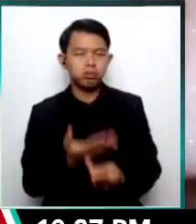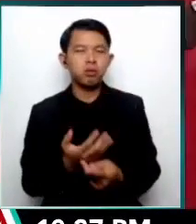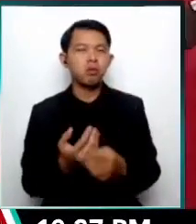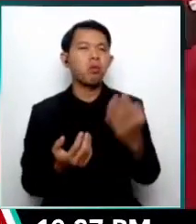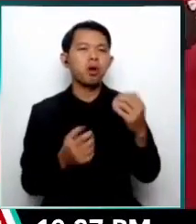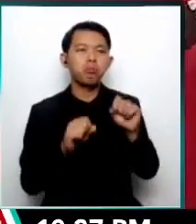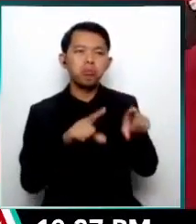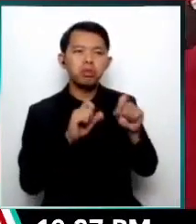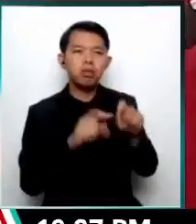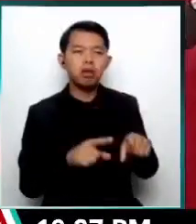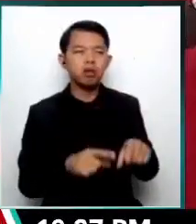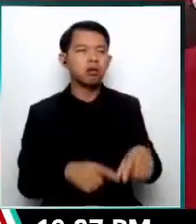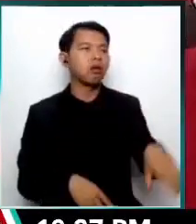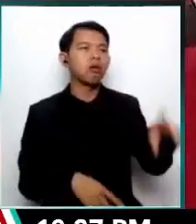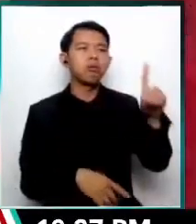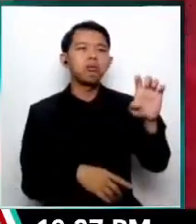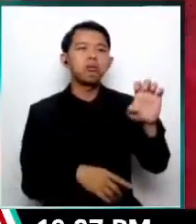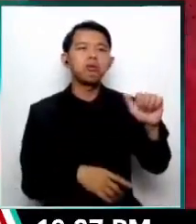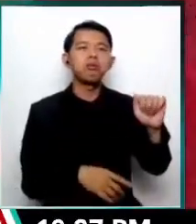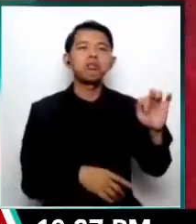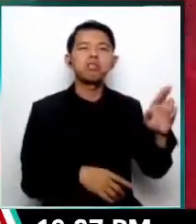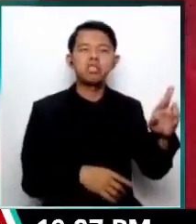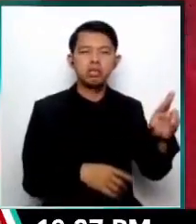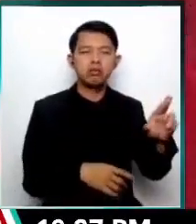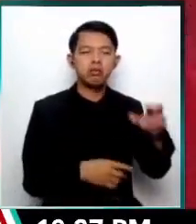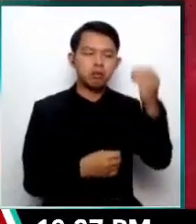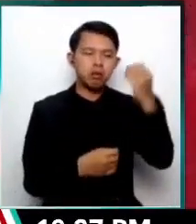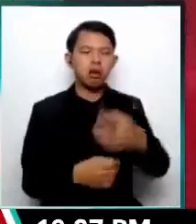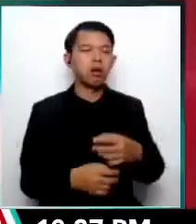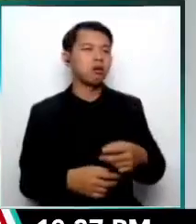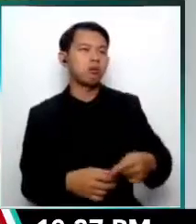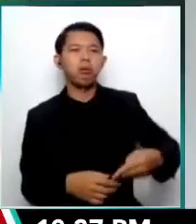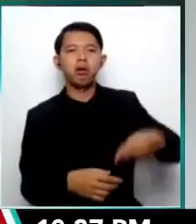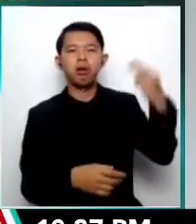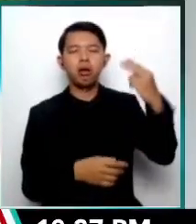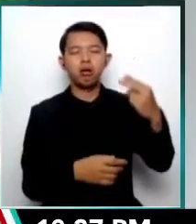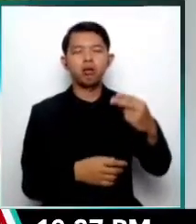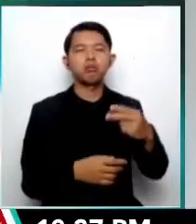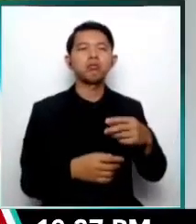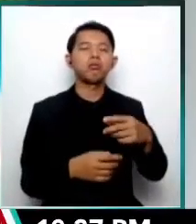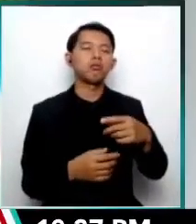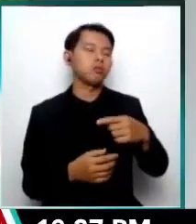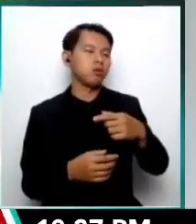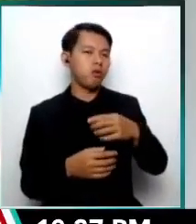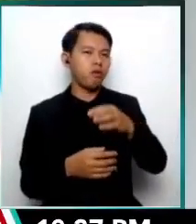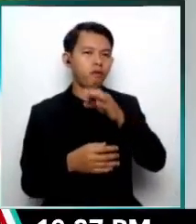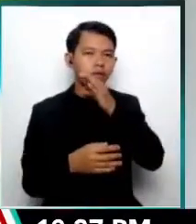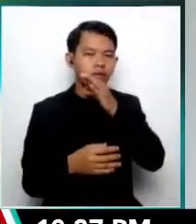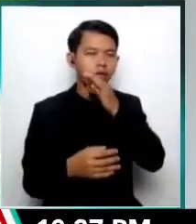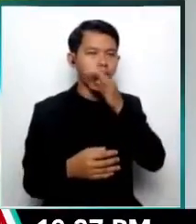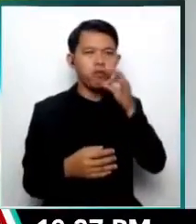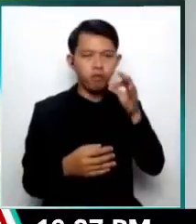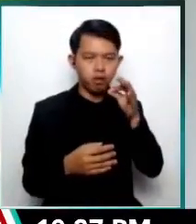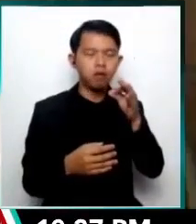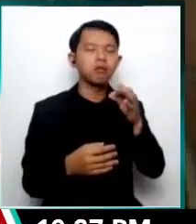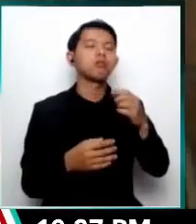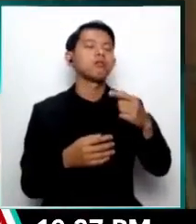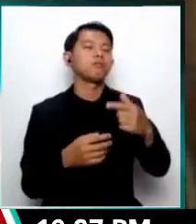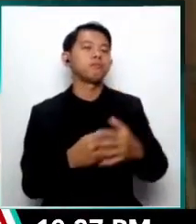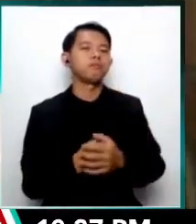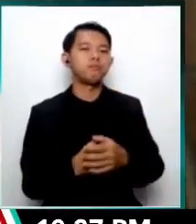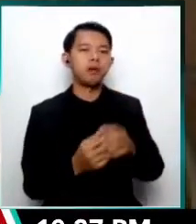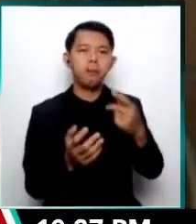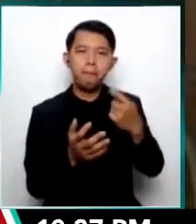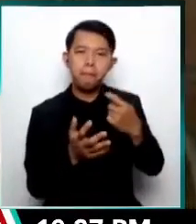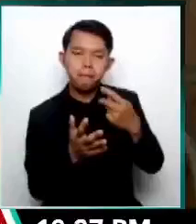mga dealer tumaas ang farm gate price, lalo na ngayong magpapasko. Pero sabi ng Pork Producers Federation of the Philippines,